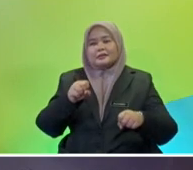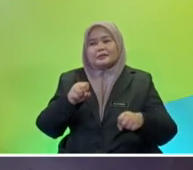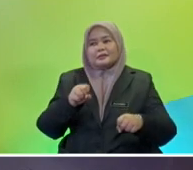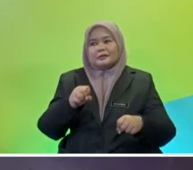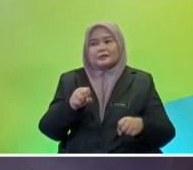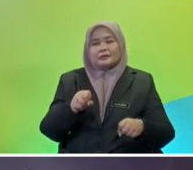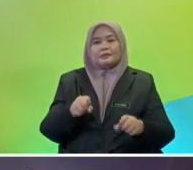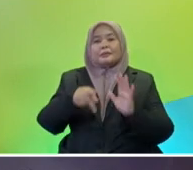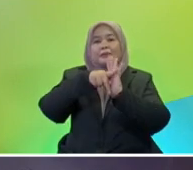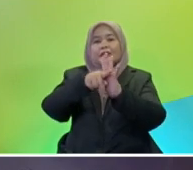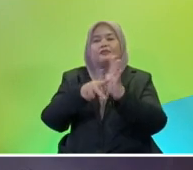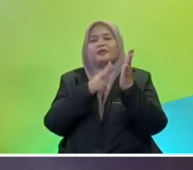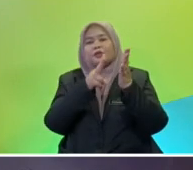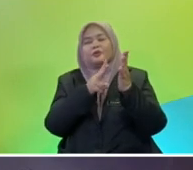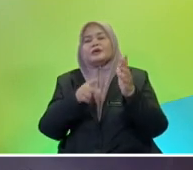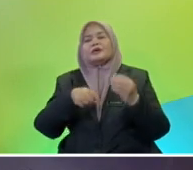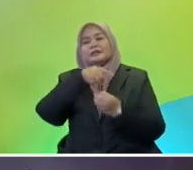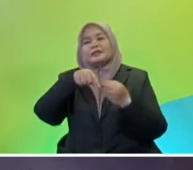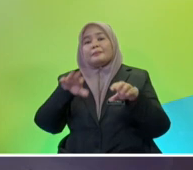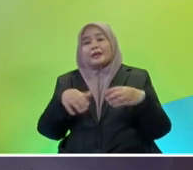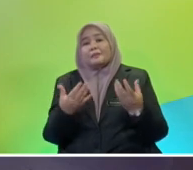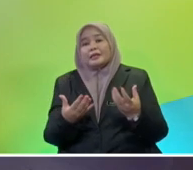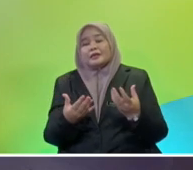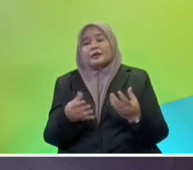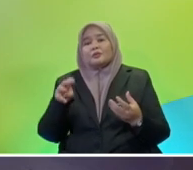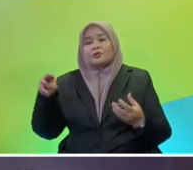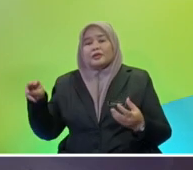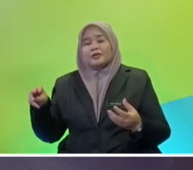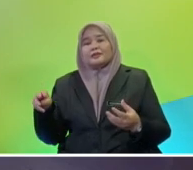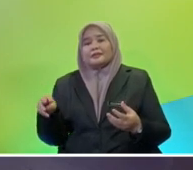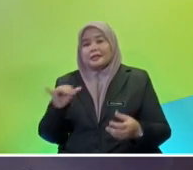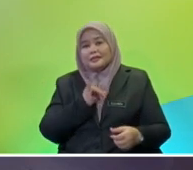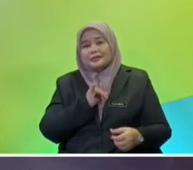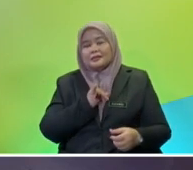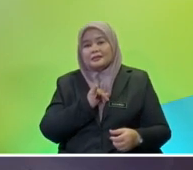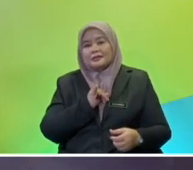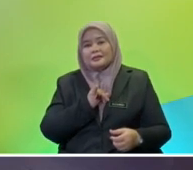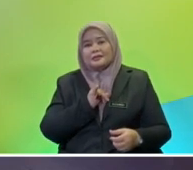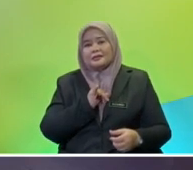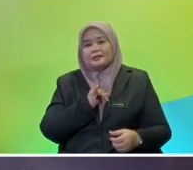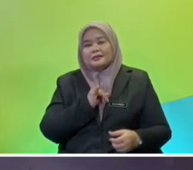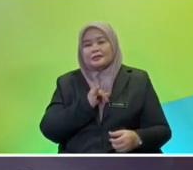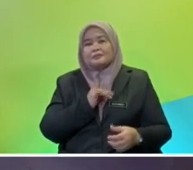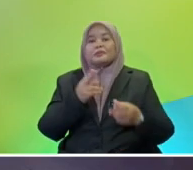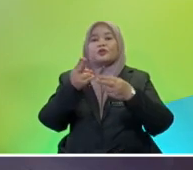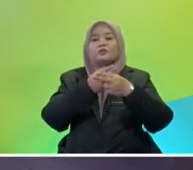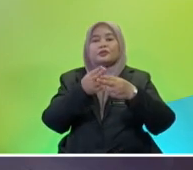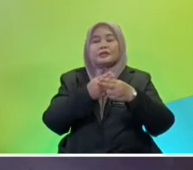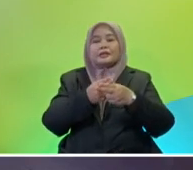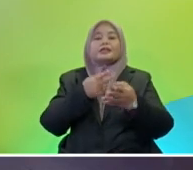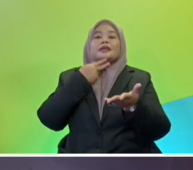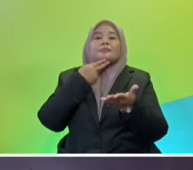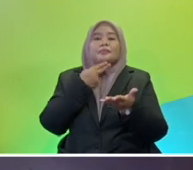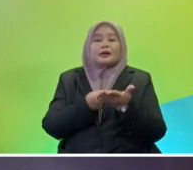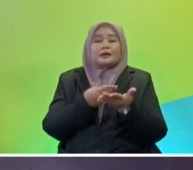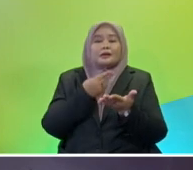paparan video tentang bagaimana belajar Ustadzah dia mengurangi merumuskan Hikmah